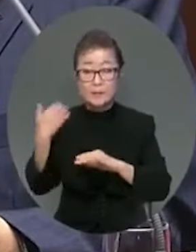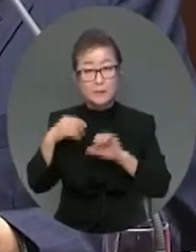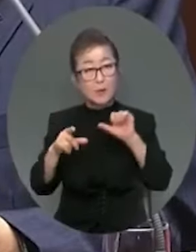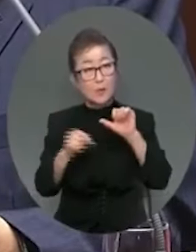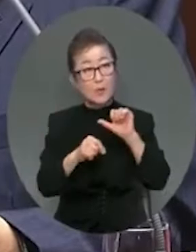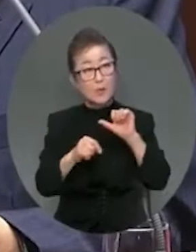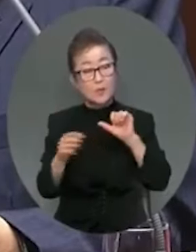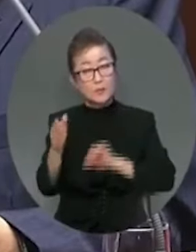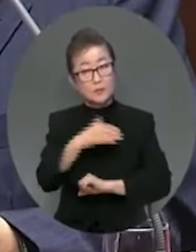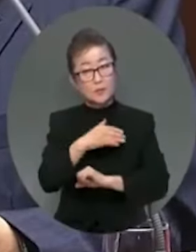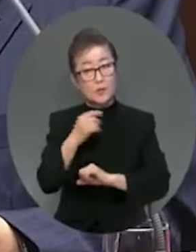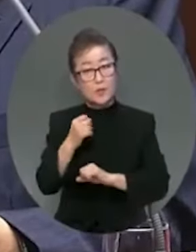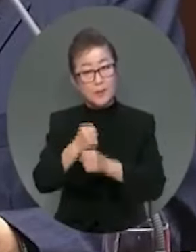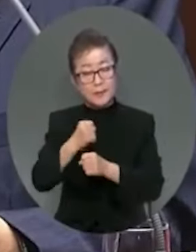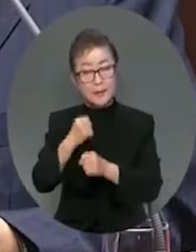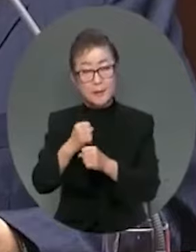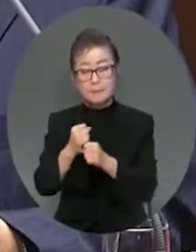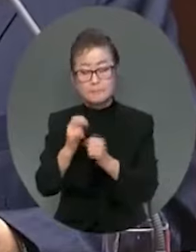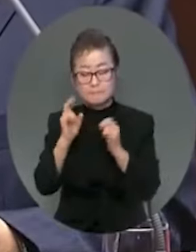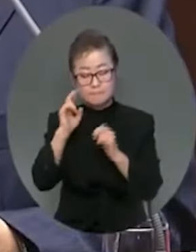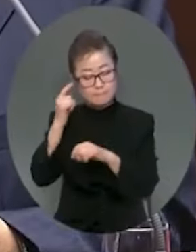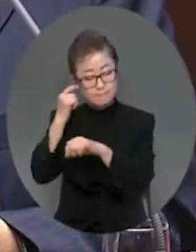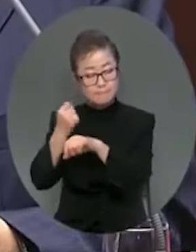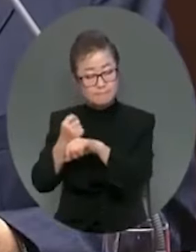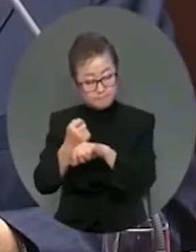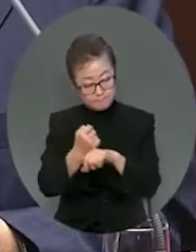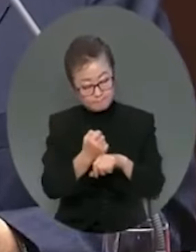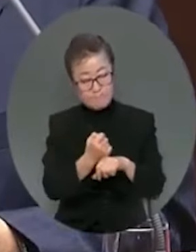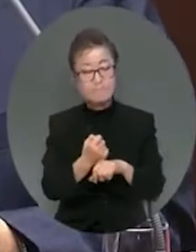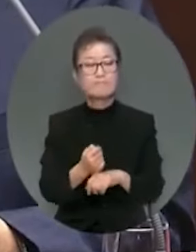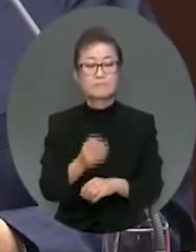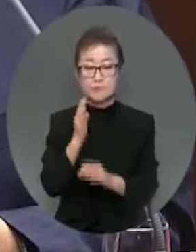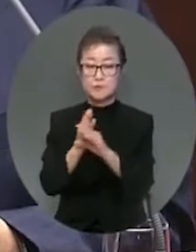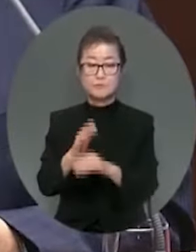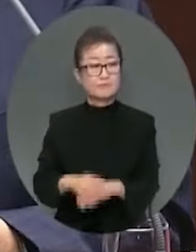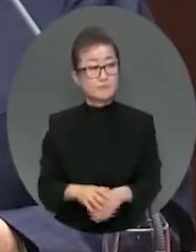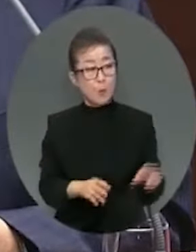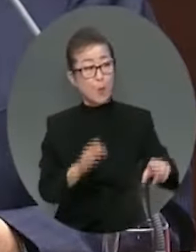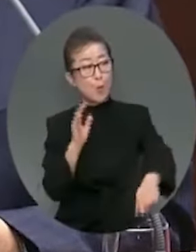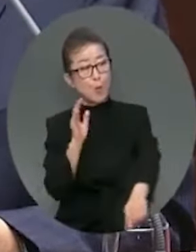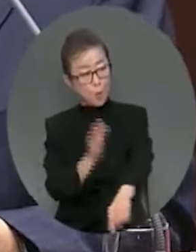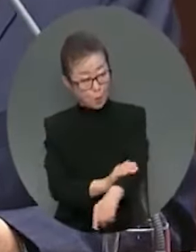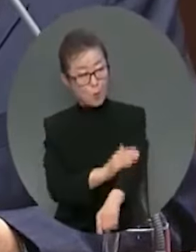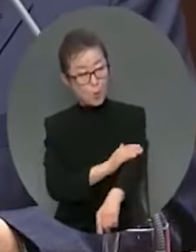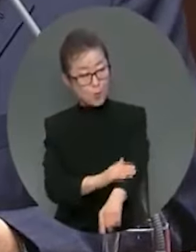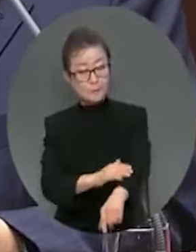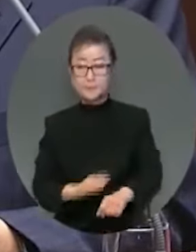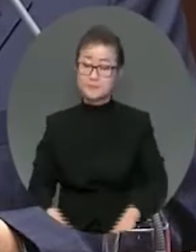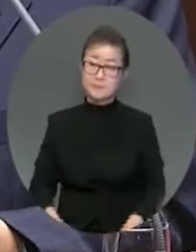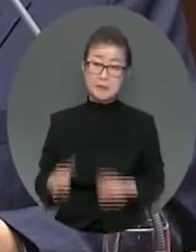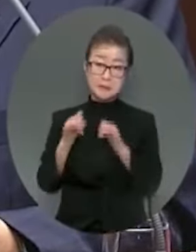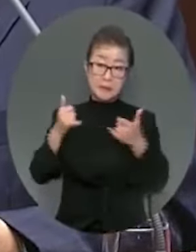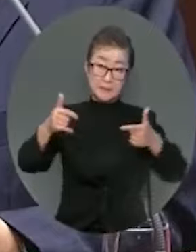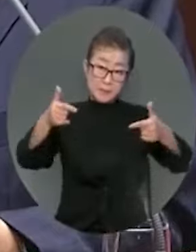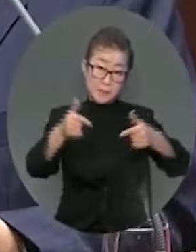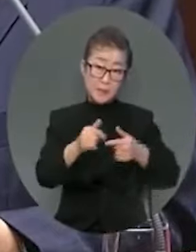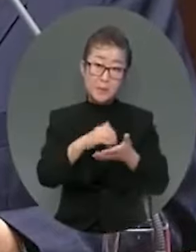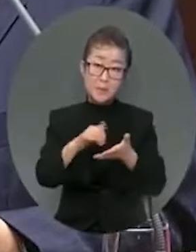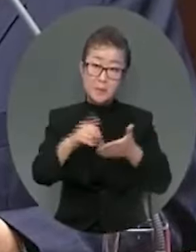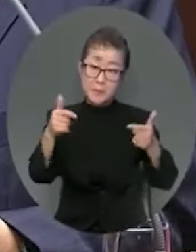굉장히 심도 깊게 고민을 많이 하고 있습니다. 아주 잘하셨습니다. 인구 소멸. 네. 지방 소멸에 대한 대책 가지고